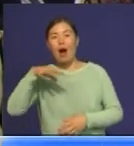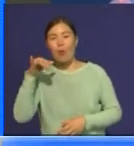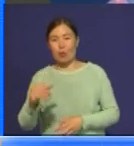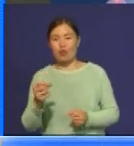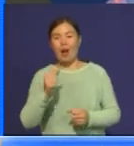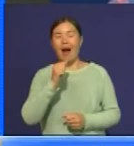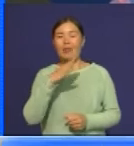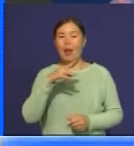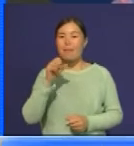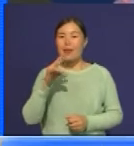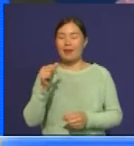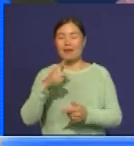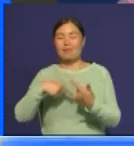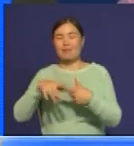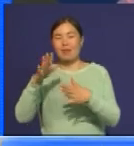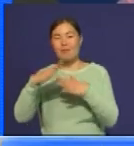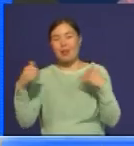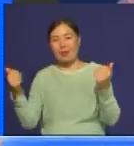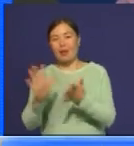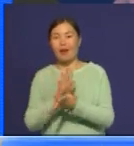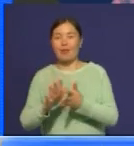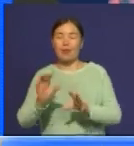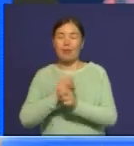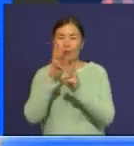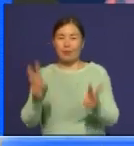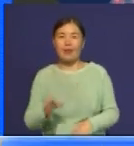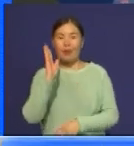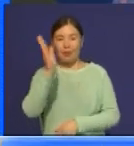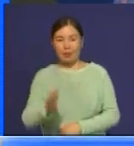атамекен кәсіпкерлер палатасы гранттармен қамтамасыз етілмек.